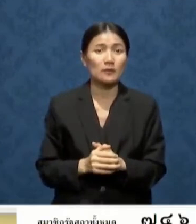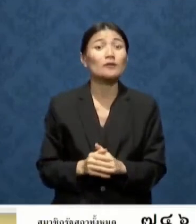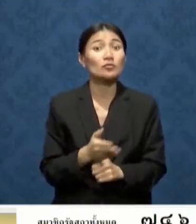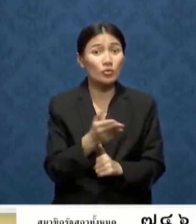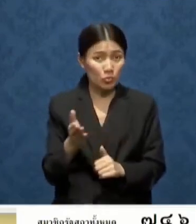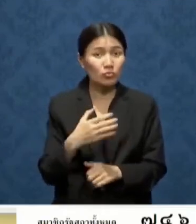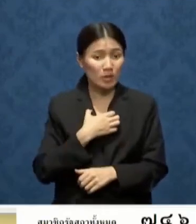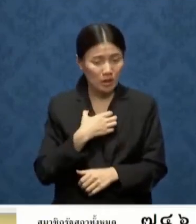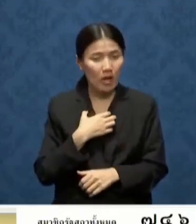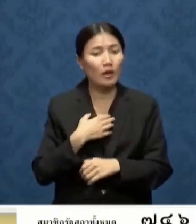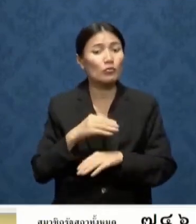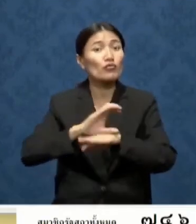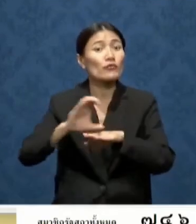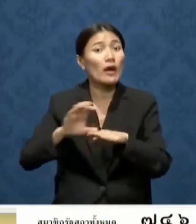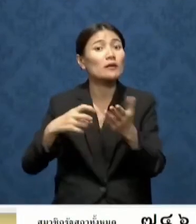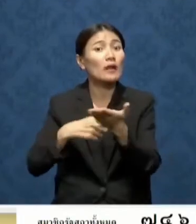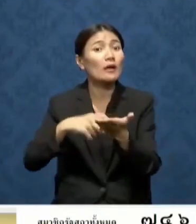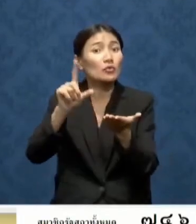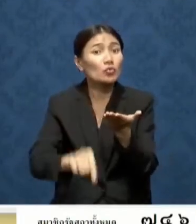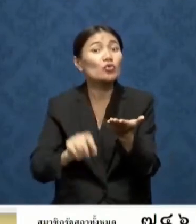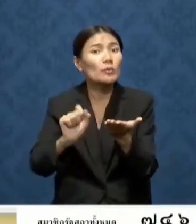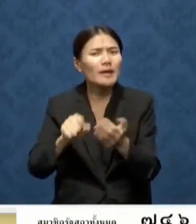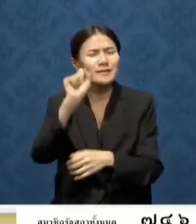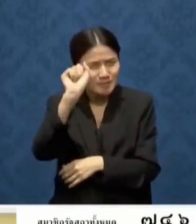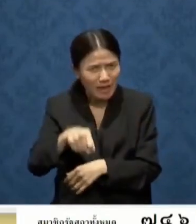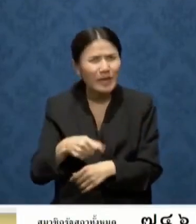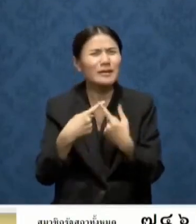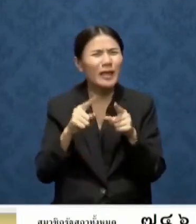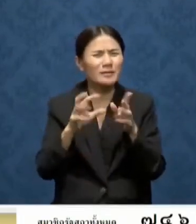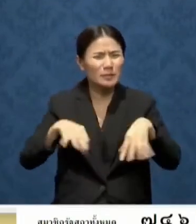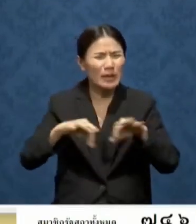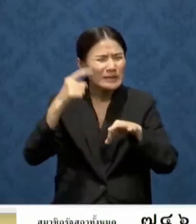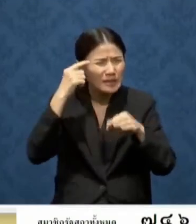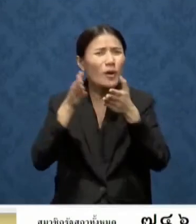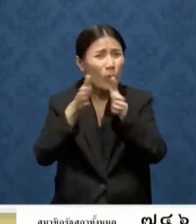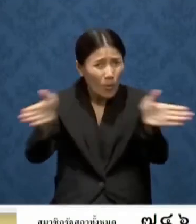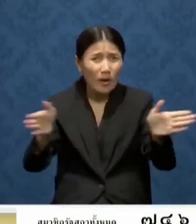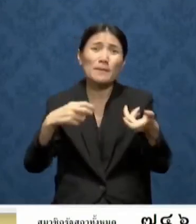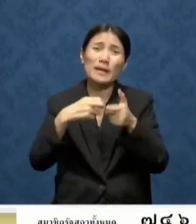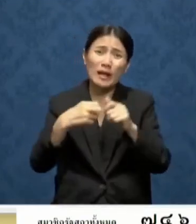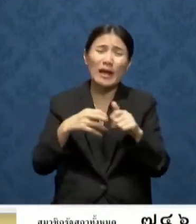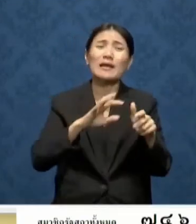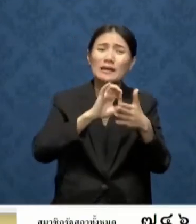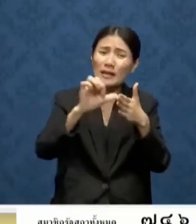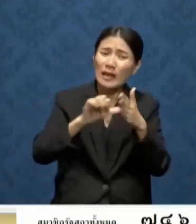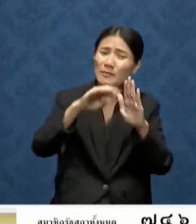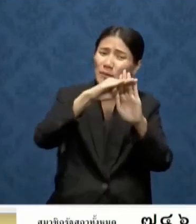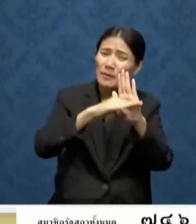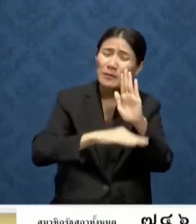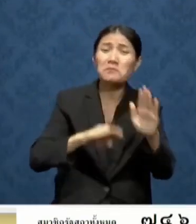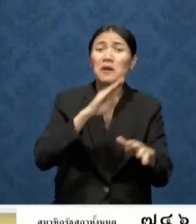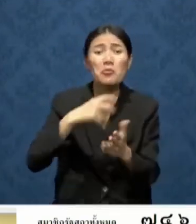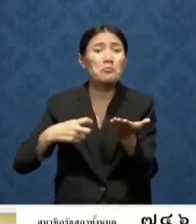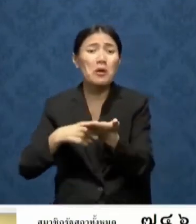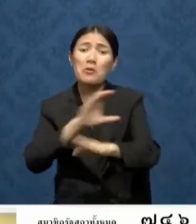ลไฟฟ้ถูกลง ผมเข้าใจแต่ทานต้คดใหครบแล้แ้ปัหาอย่เประบบด้วยเพราะหากท่านคิดทำ 20 บาตลอด